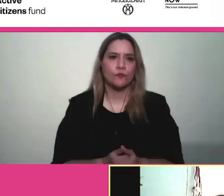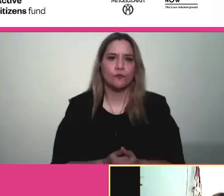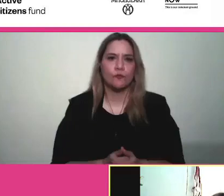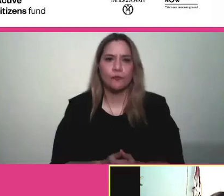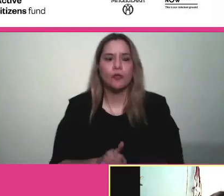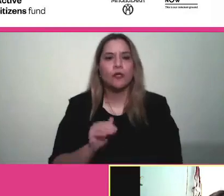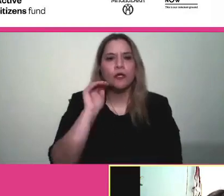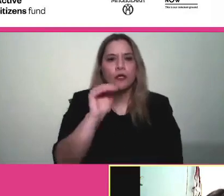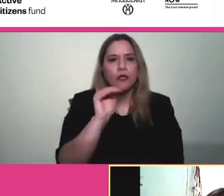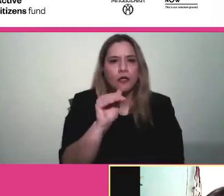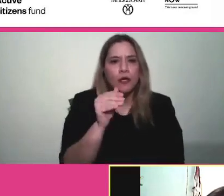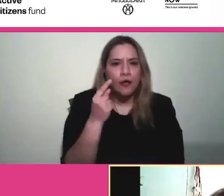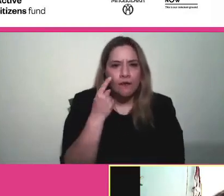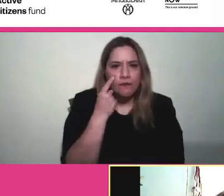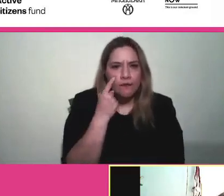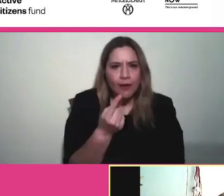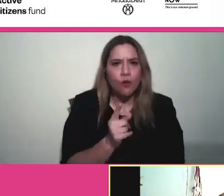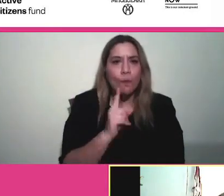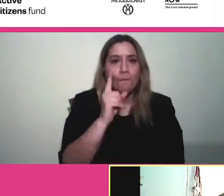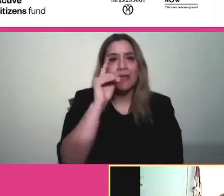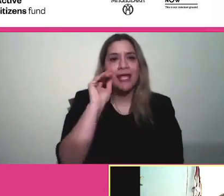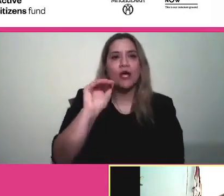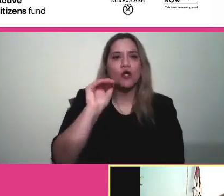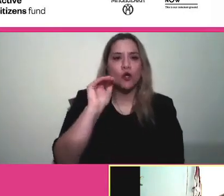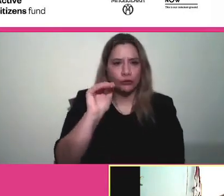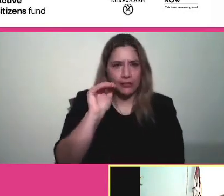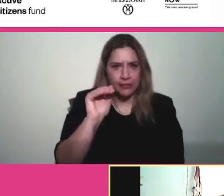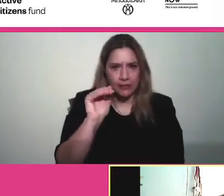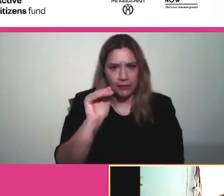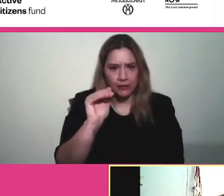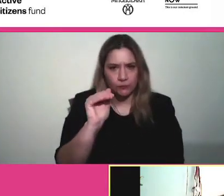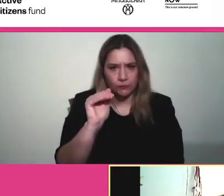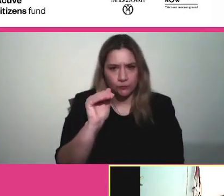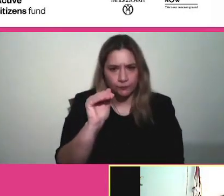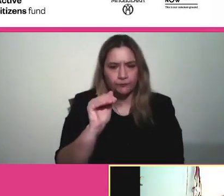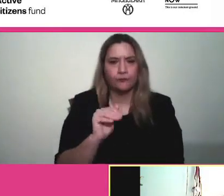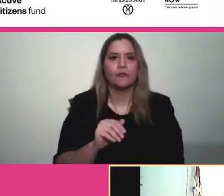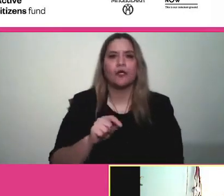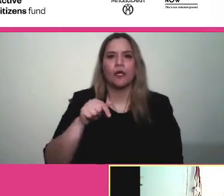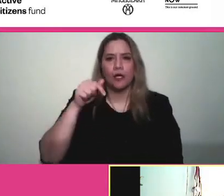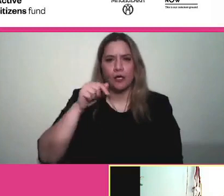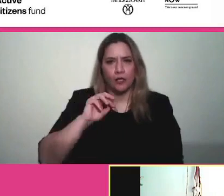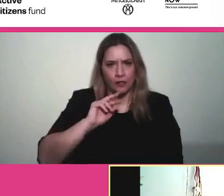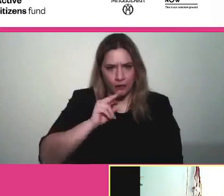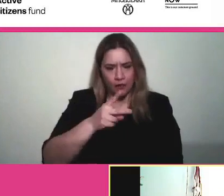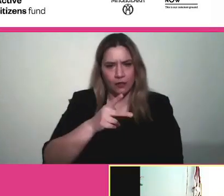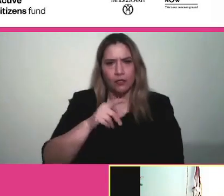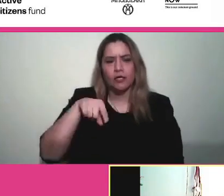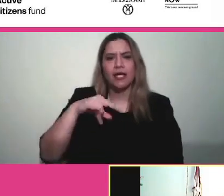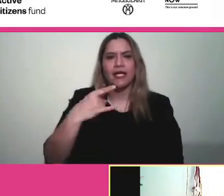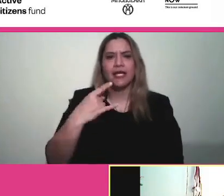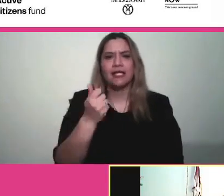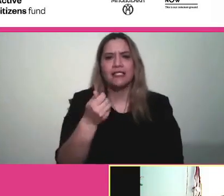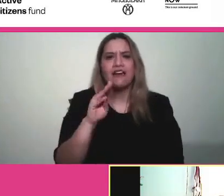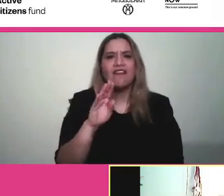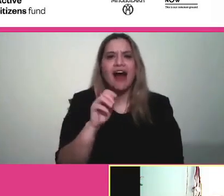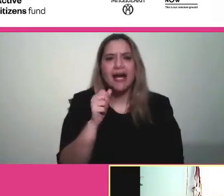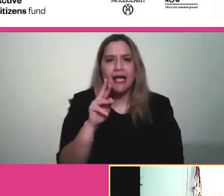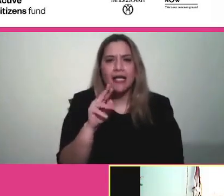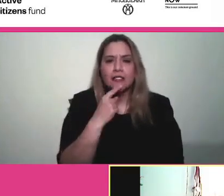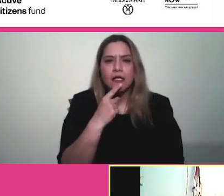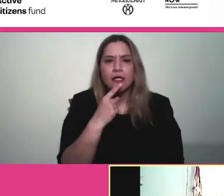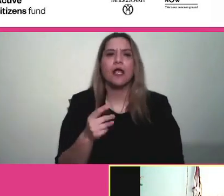Αλεξάνδρα, βλέπω τώρα μία ερώτηση κιόλας και από τον Νικόλα τον Τζαβάρα. Πώς βλέπει η πολιτεία τους